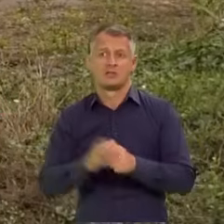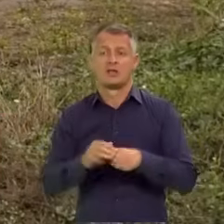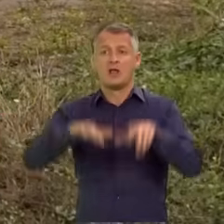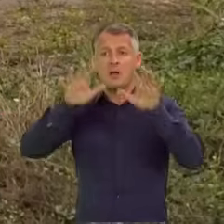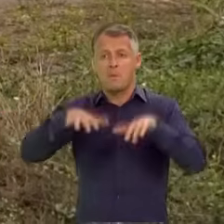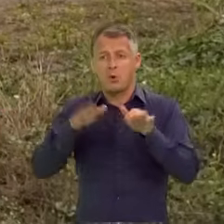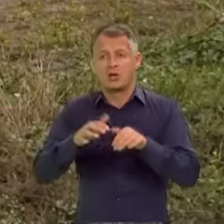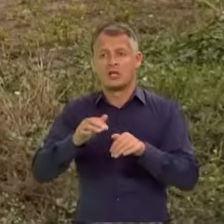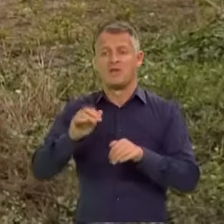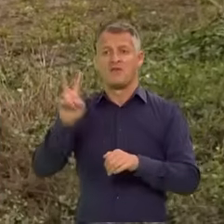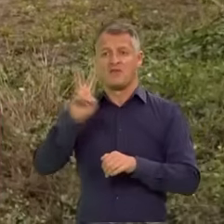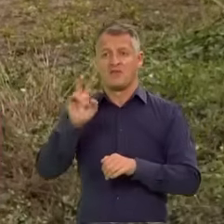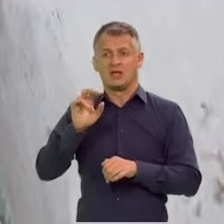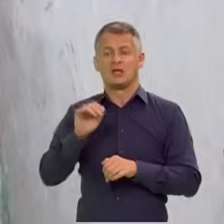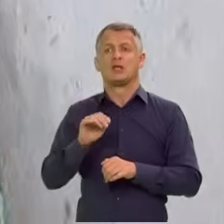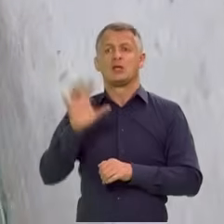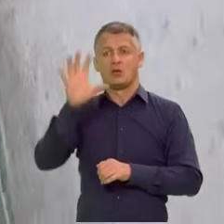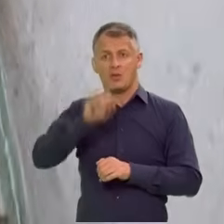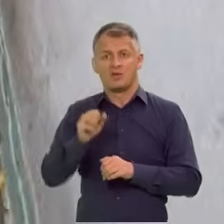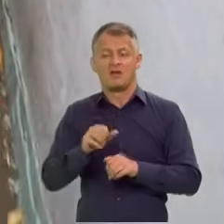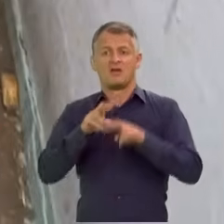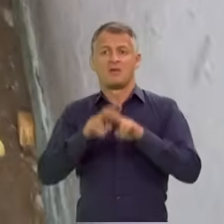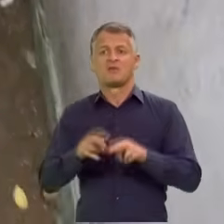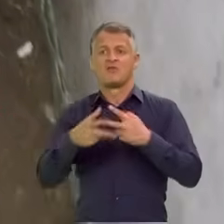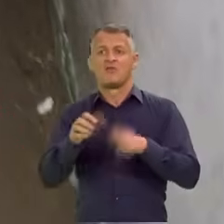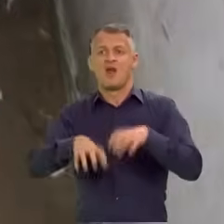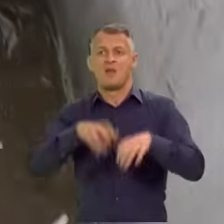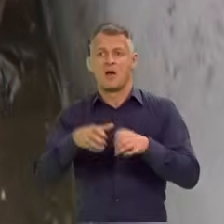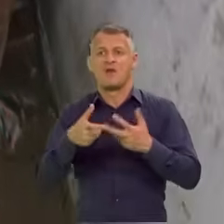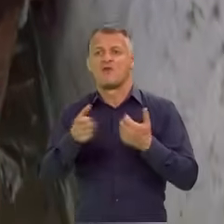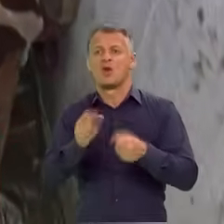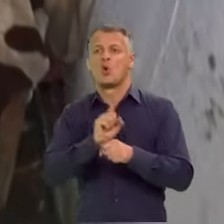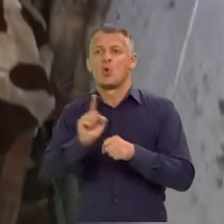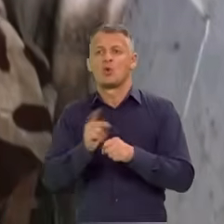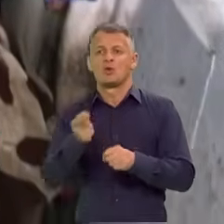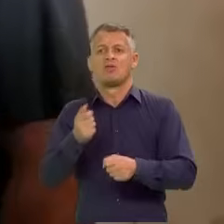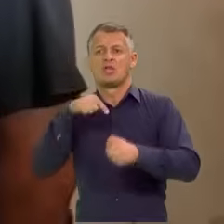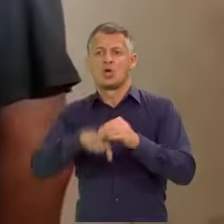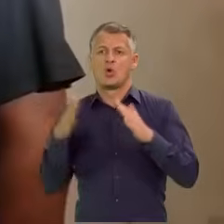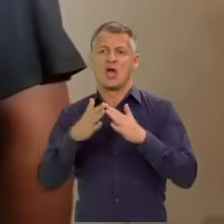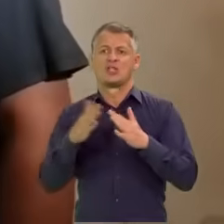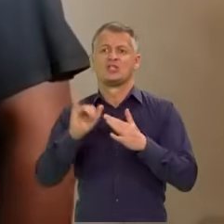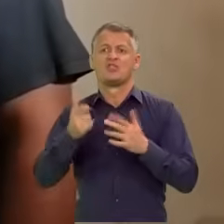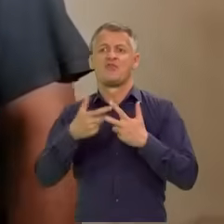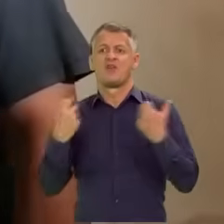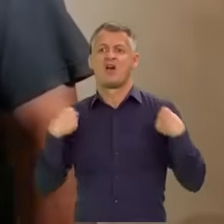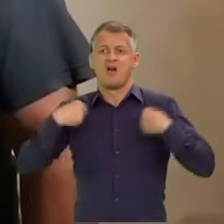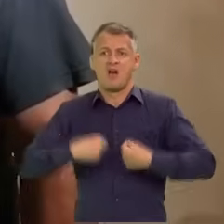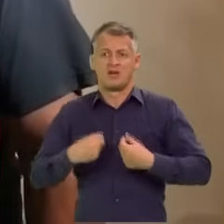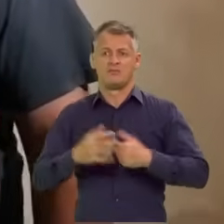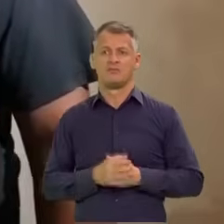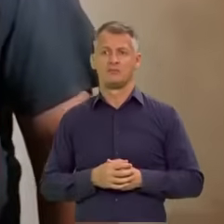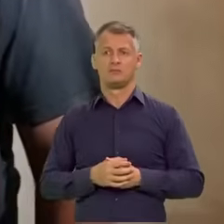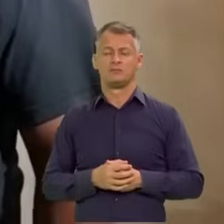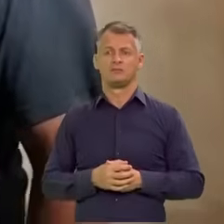spre sâmbătă i-au lăsat fără animale, fără mobilă și electrocasnice și chiar fără haine. Apa a fost până aici, apa a fost la 70